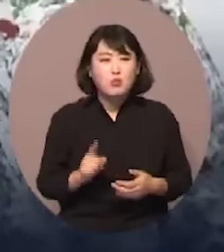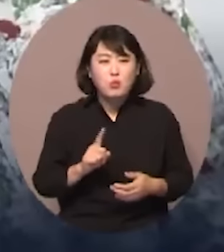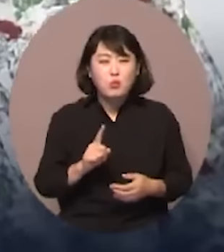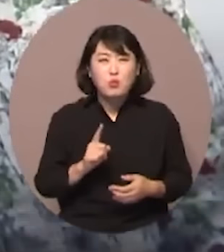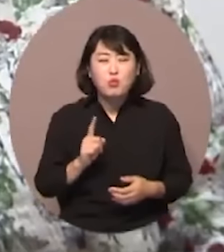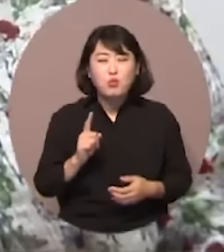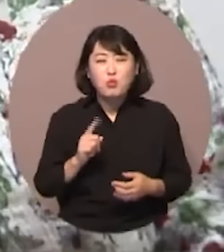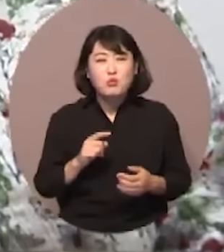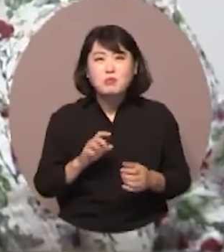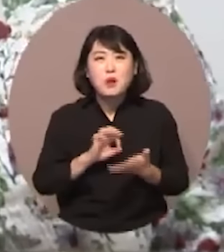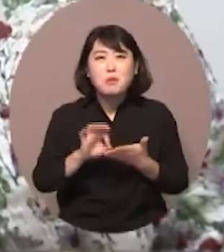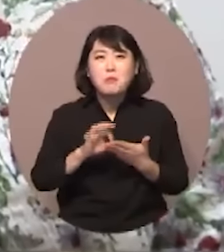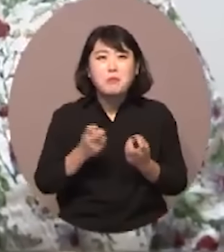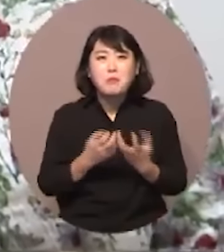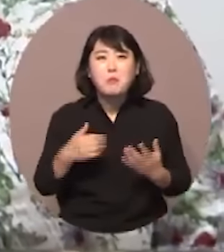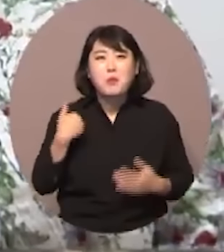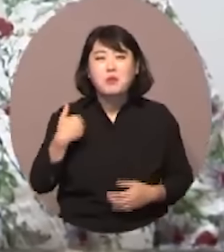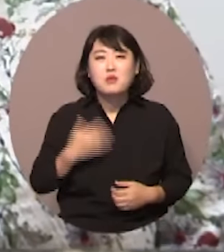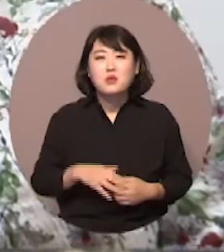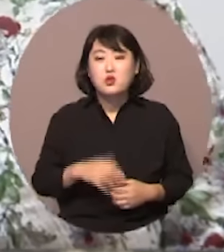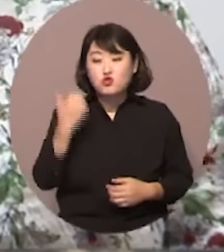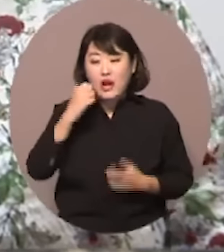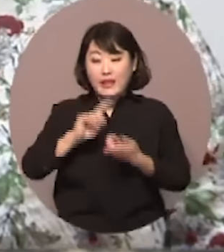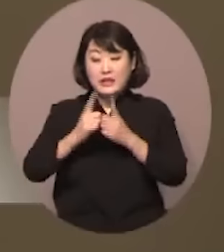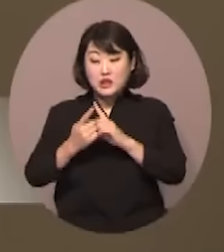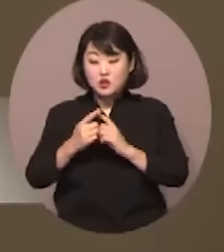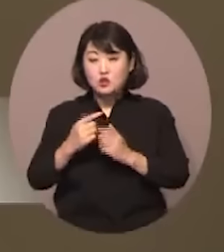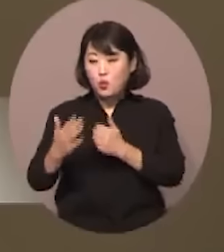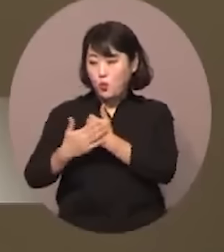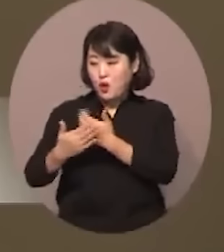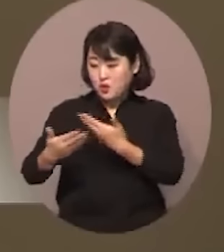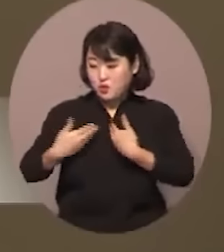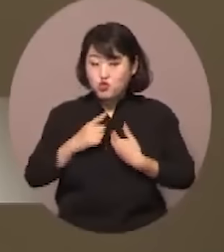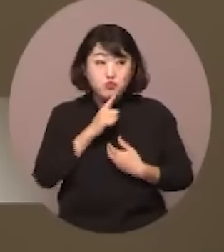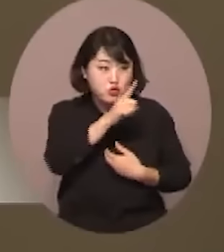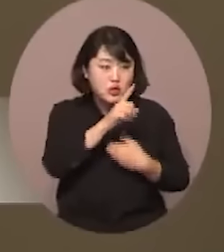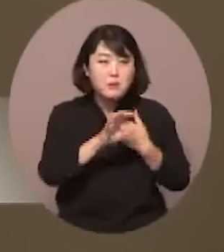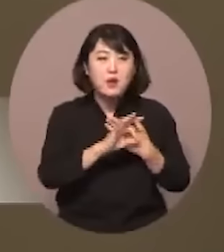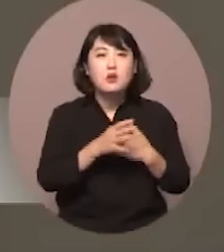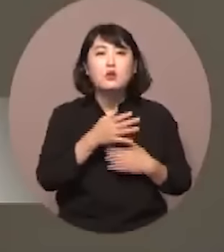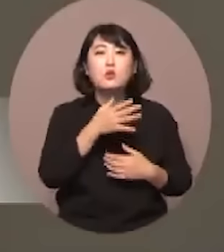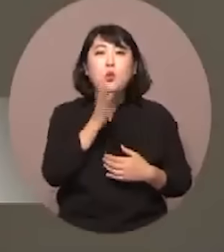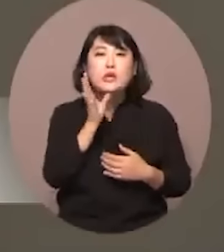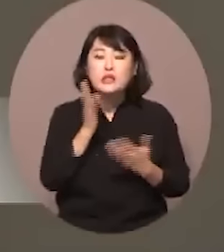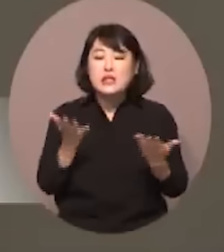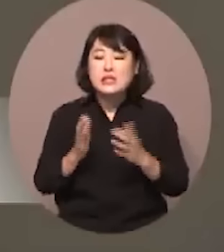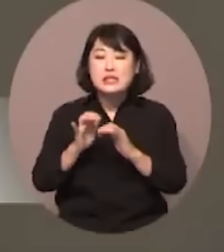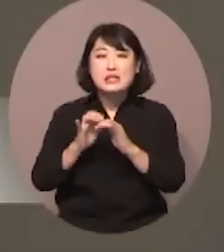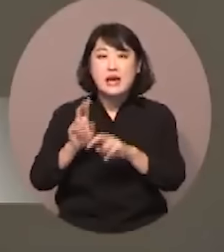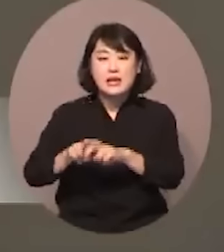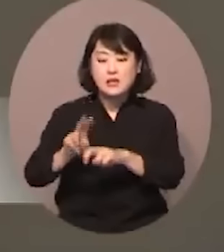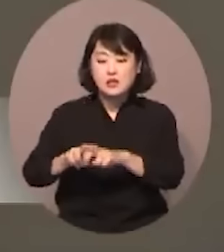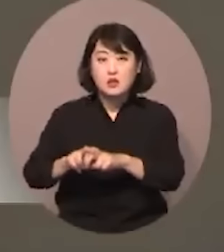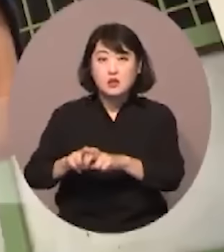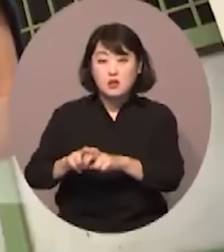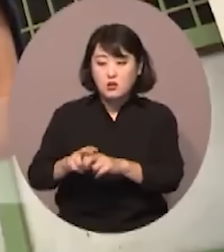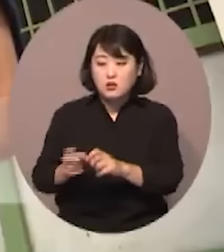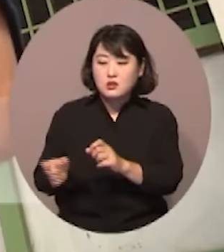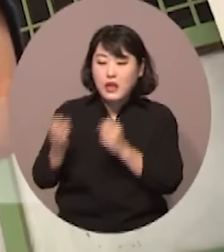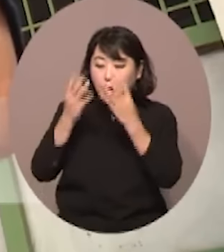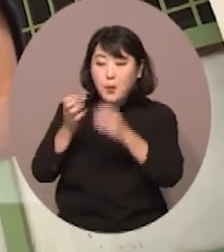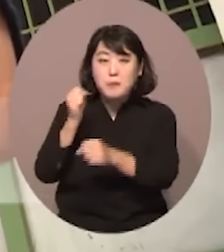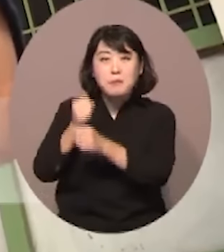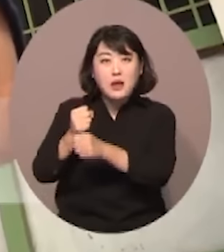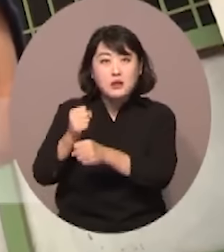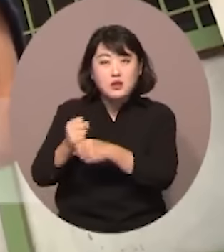없어갖고 뭐가 뭔지도 모르고. 필요한 먹거리를 누군가가 대신 주문해주고 이를 노인 일자리와 연계하는 방안 등도 고려해 볼 수